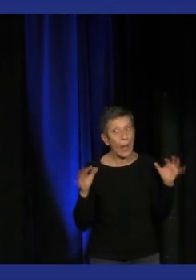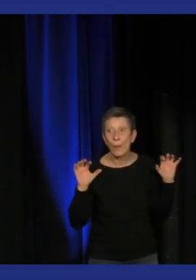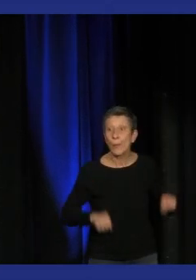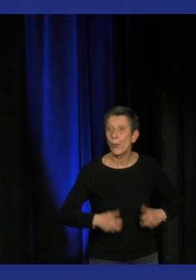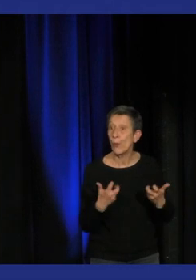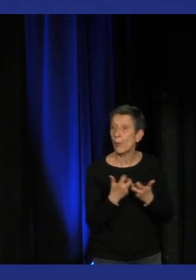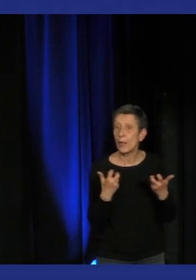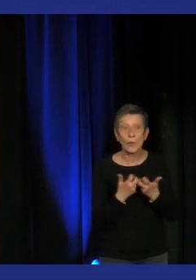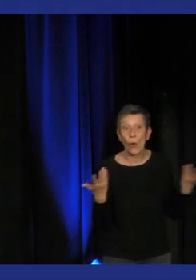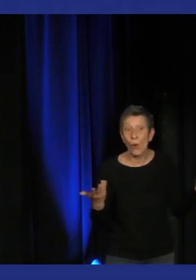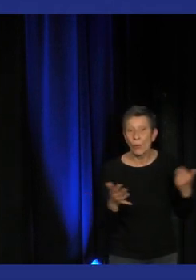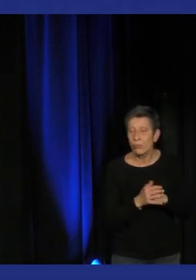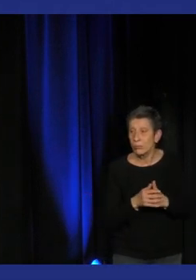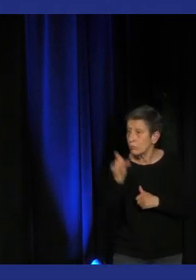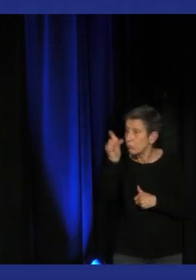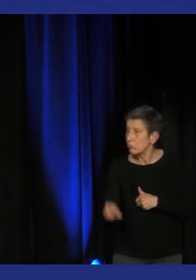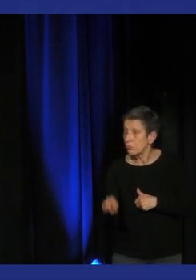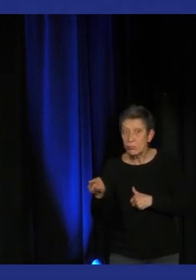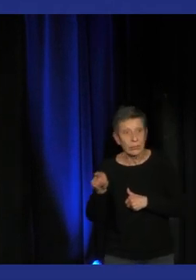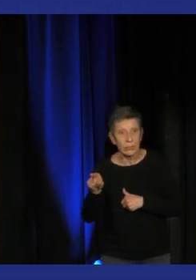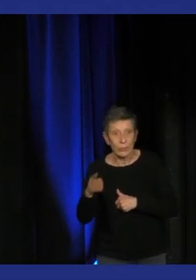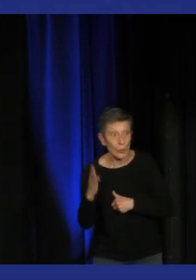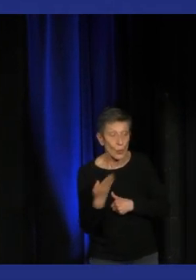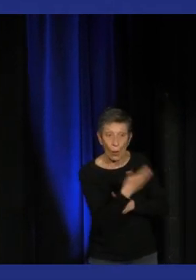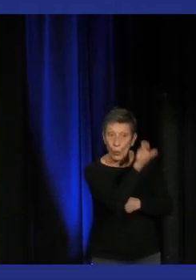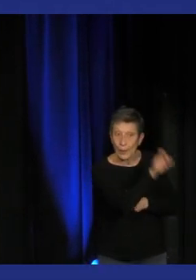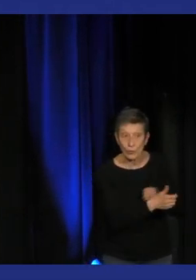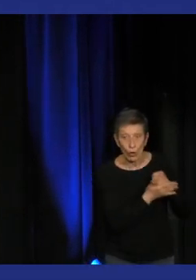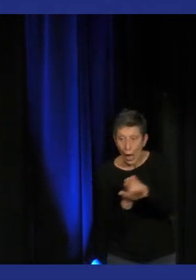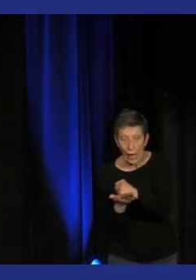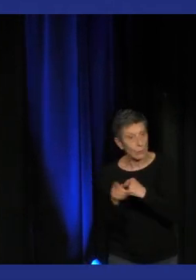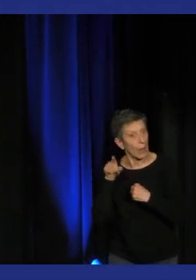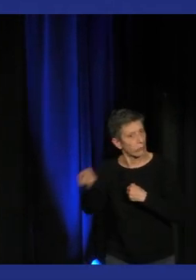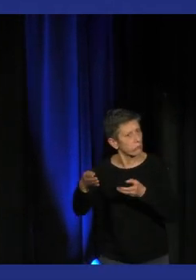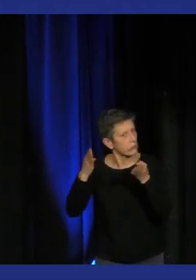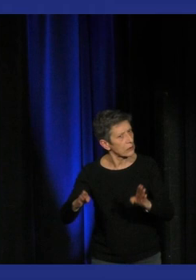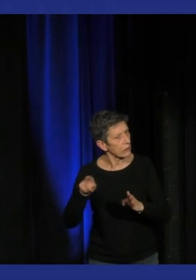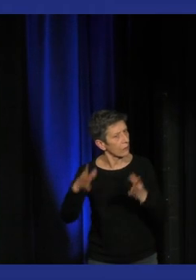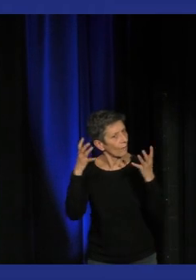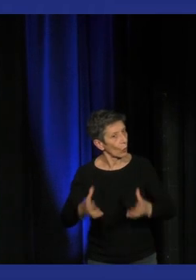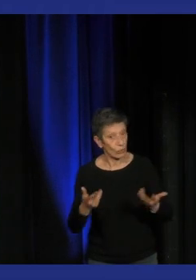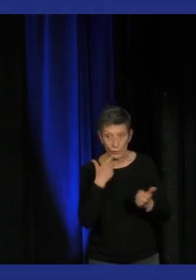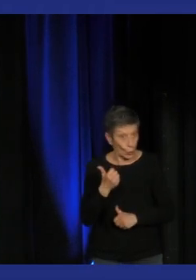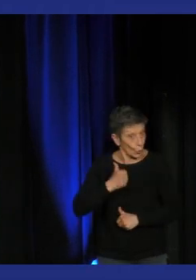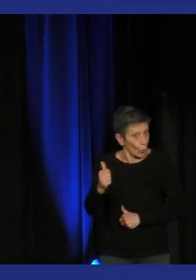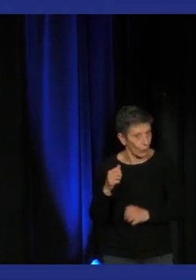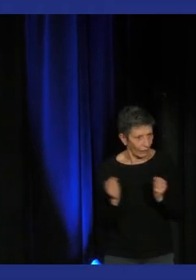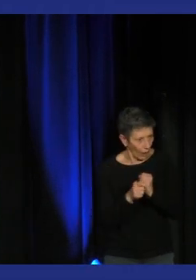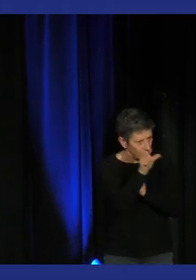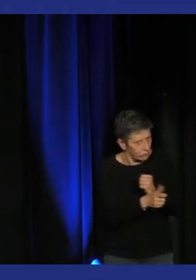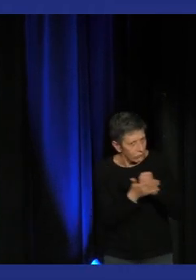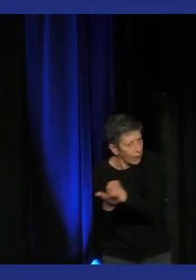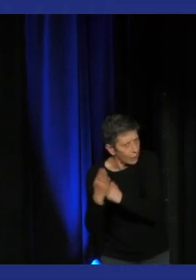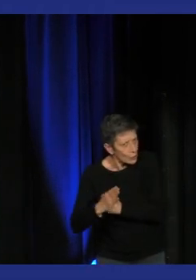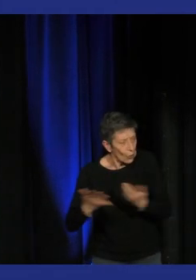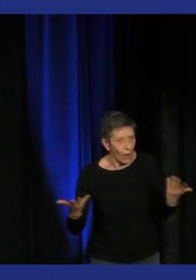serait dépendant de l'aide de quelqu'un d'autre, mais qui agirait selon sa propre volonté et qui, du coup, serait autonome en ce sens-là. Et en fait,